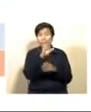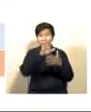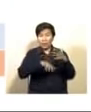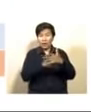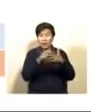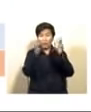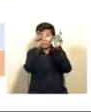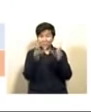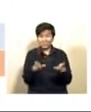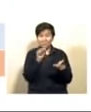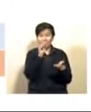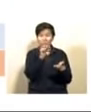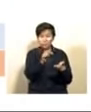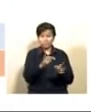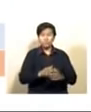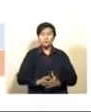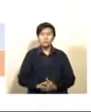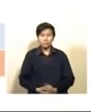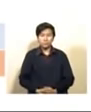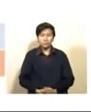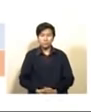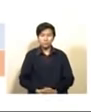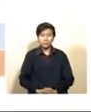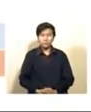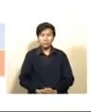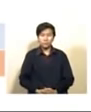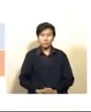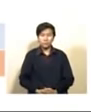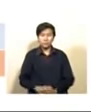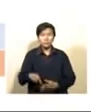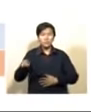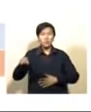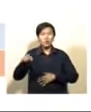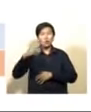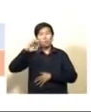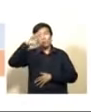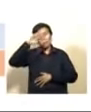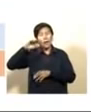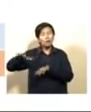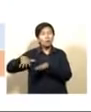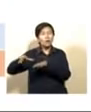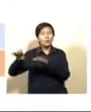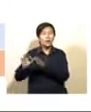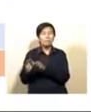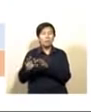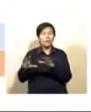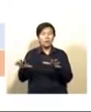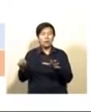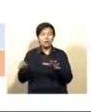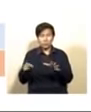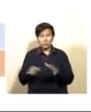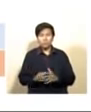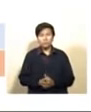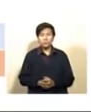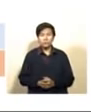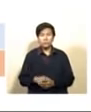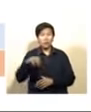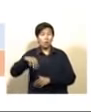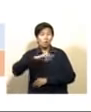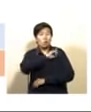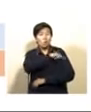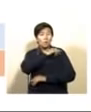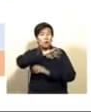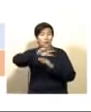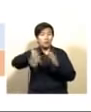ทีนี้ความต้องการของโควิด-19จากการคาดคะเนว่าถ้าเรามีคนป่วย 10,000 คน